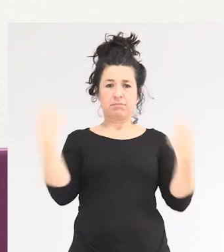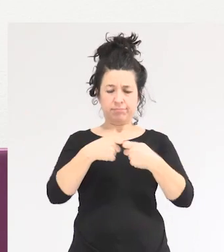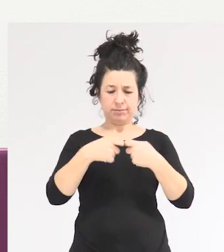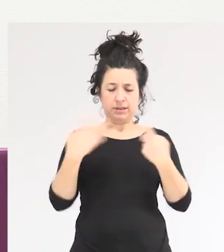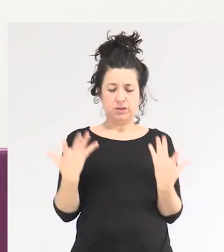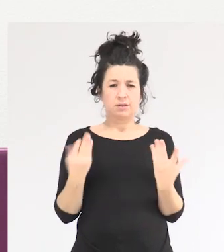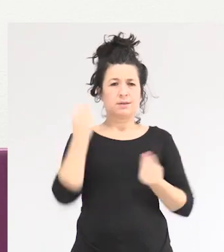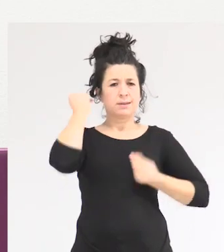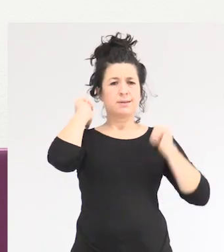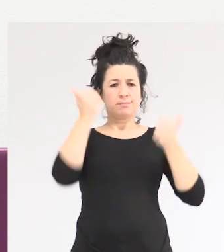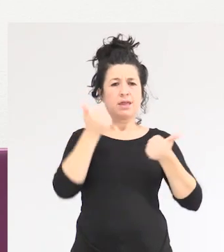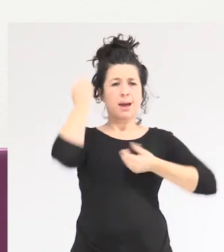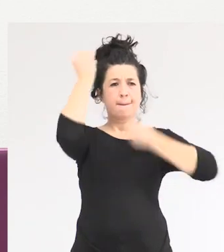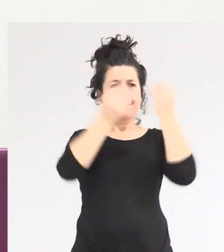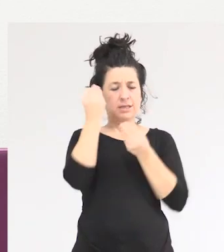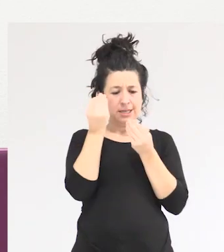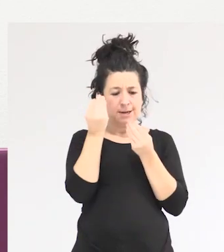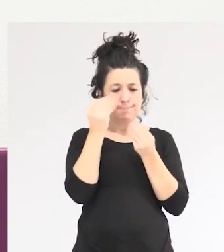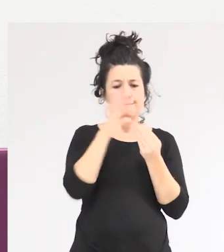nintzen pentsatzen, irakurtzen,